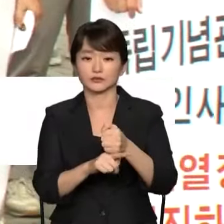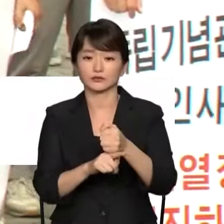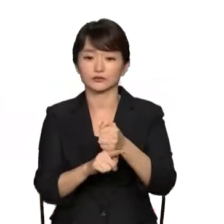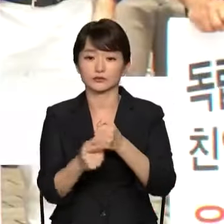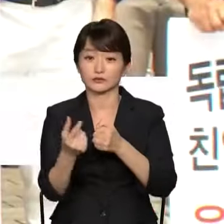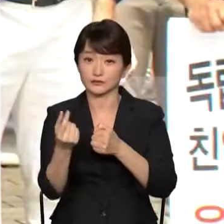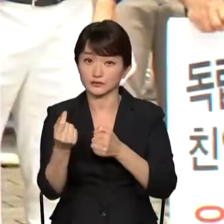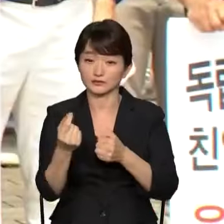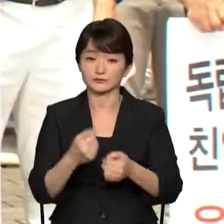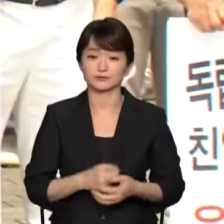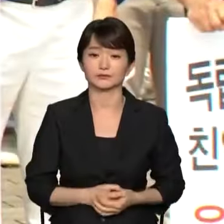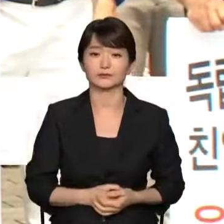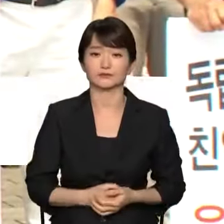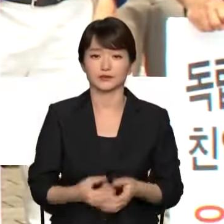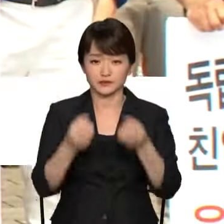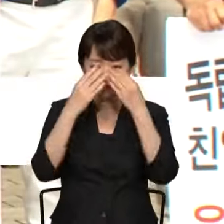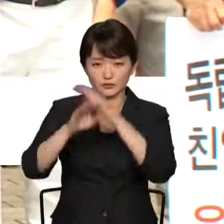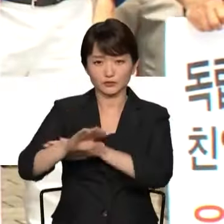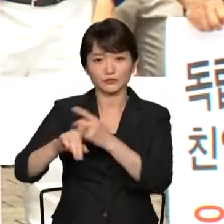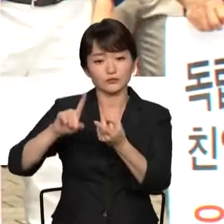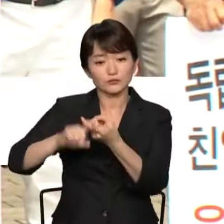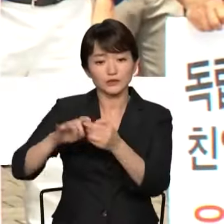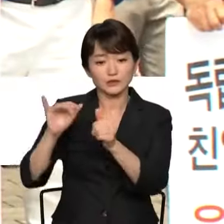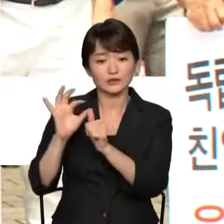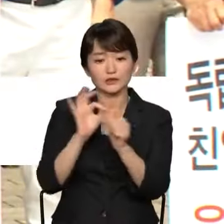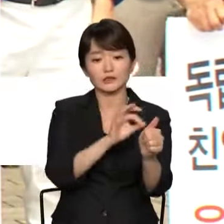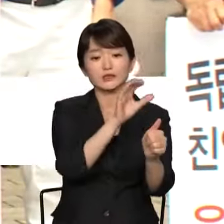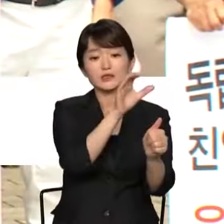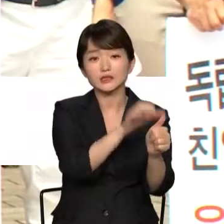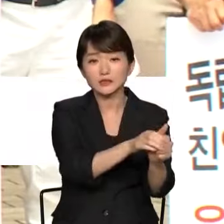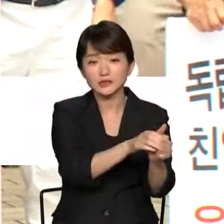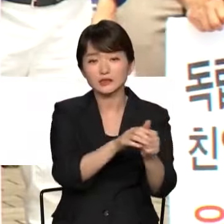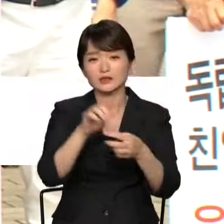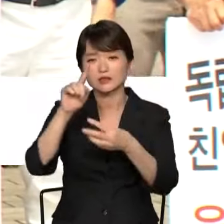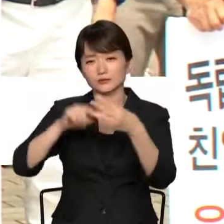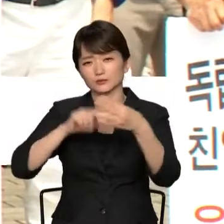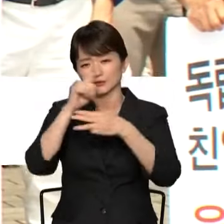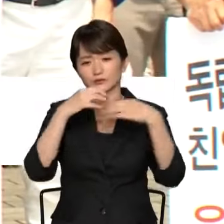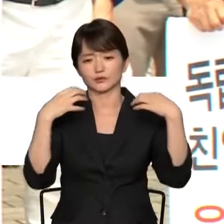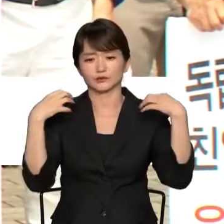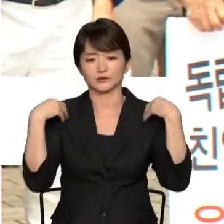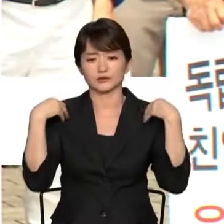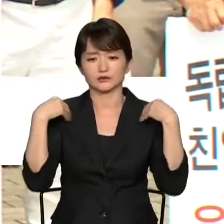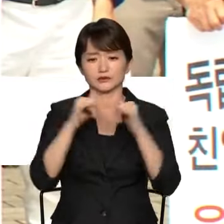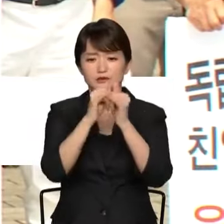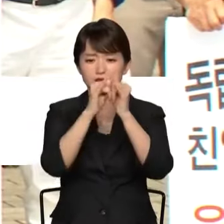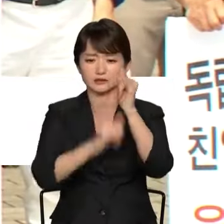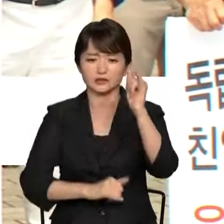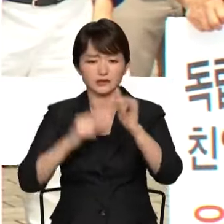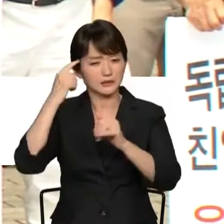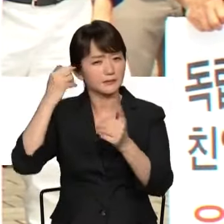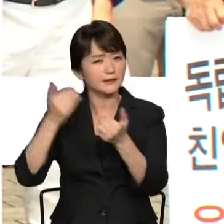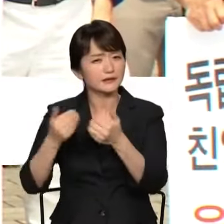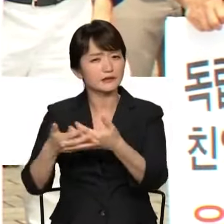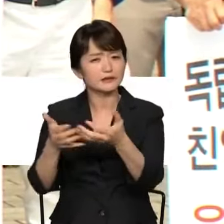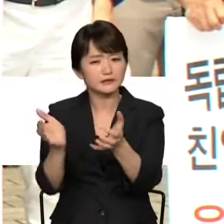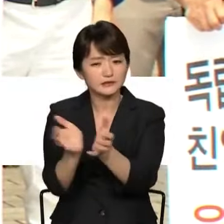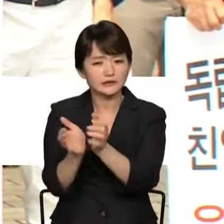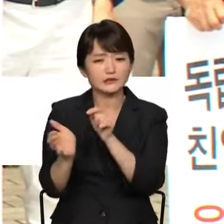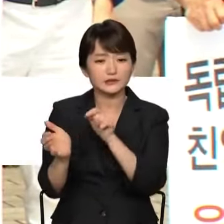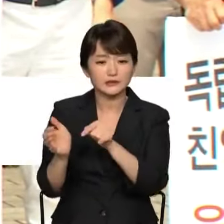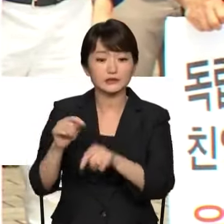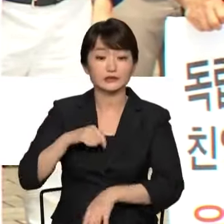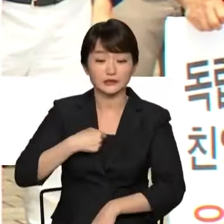생각하는데 뉴라이트 인사를 임용한 것은 윤 정부가 역사 부정 세력이라고 하는 것을